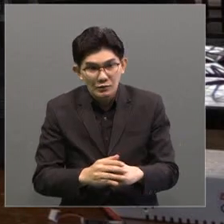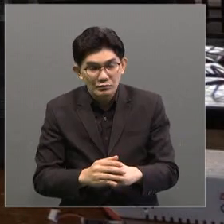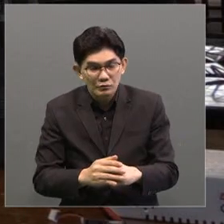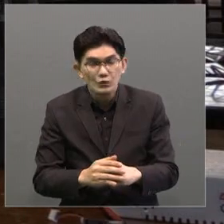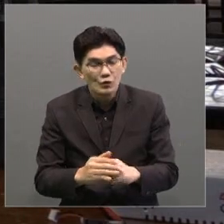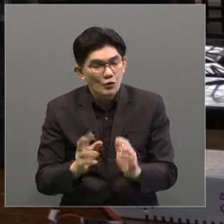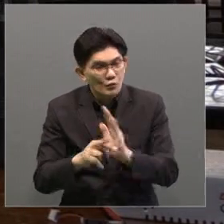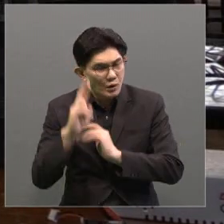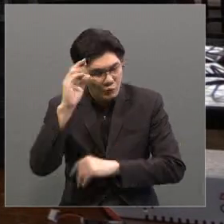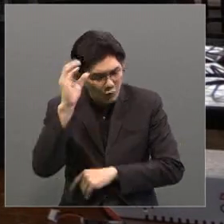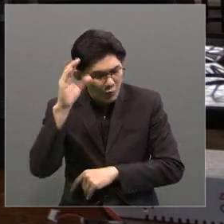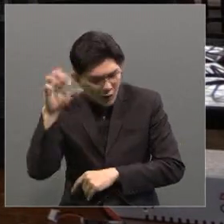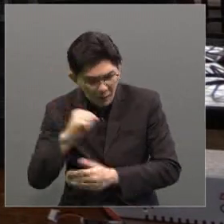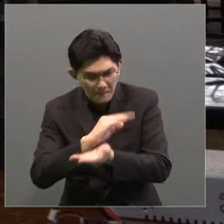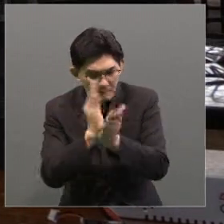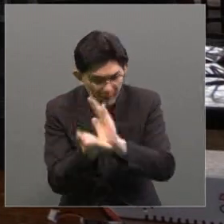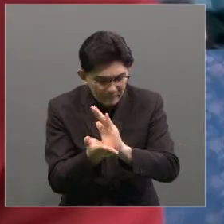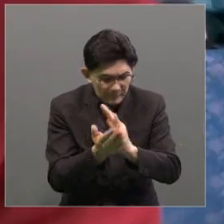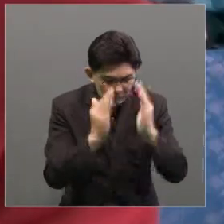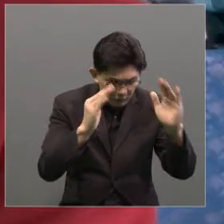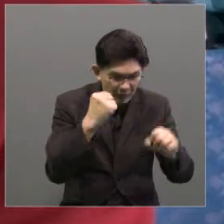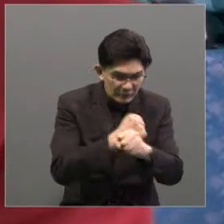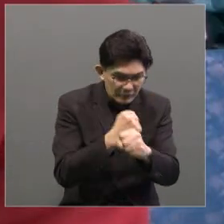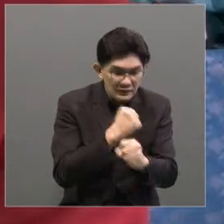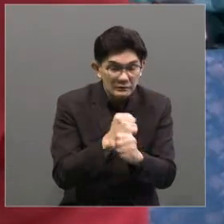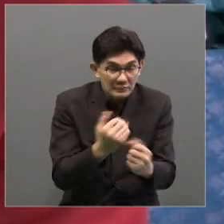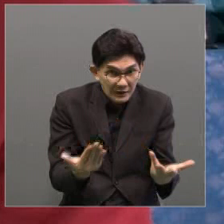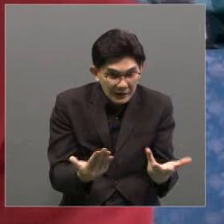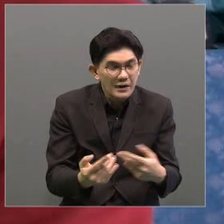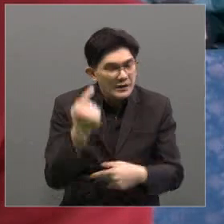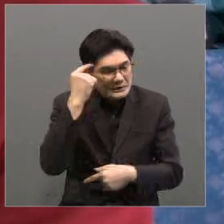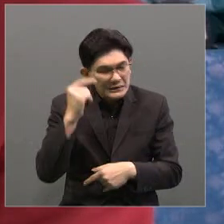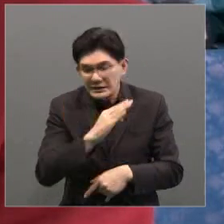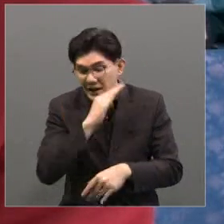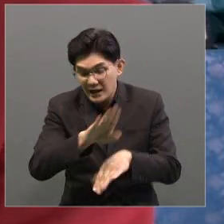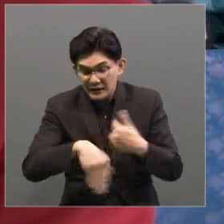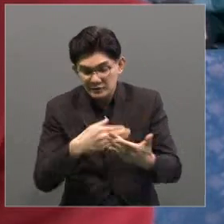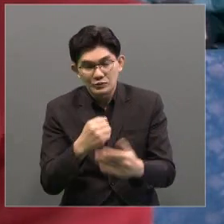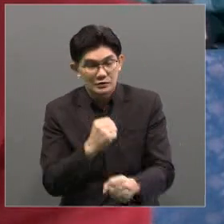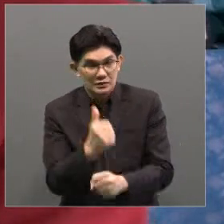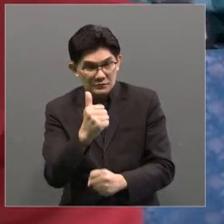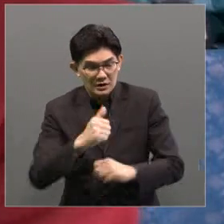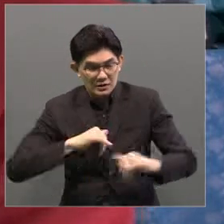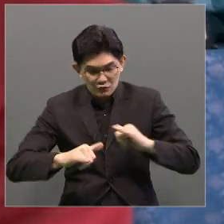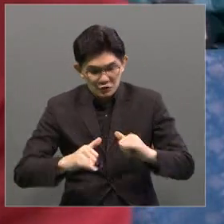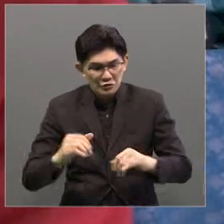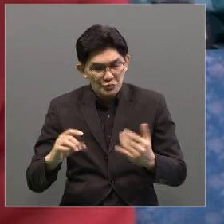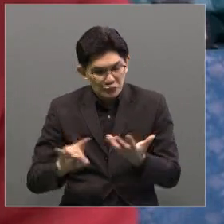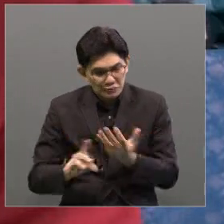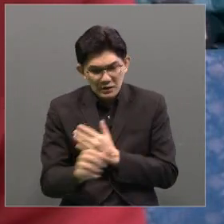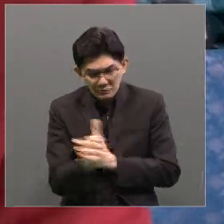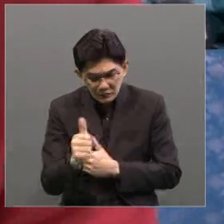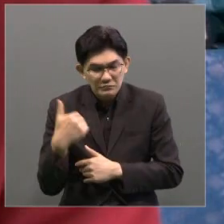ได้ถ้าทุกคนทำอย่างนี้ได้มั่นใจว่าคุณภาพเยาวชนเราจะดีอย่างแน่นอนนะครับแล้วก็มี